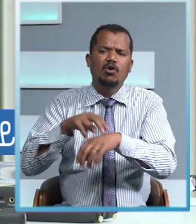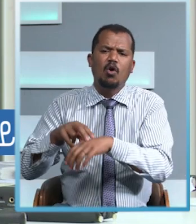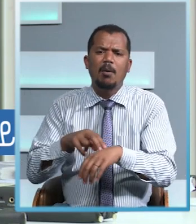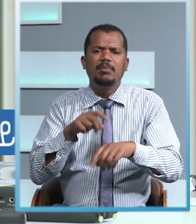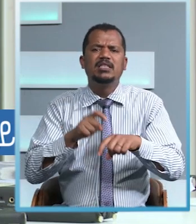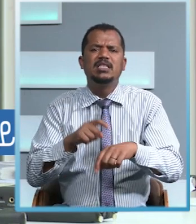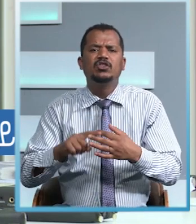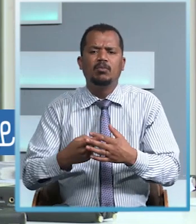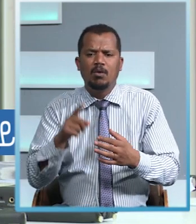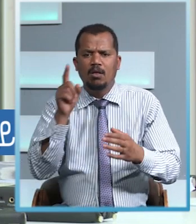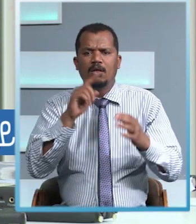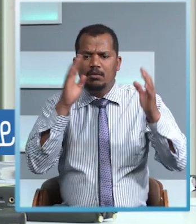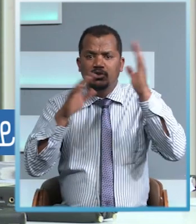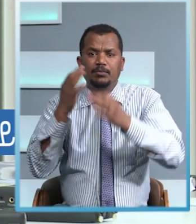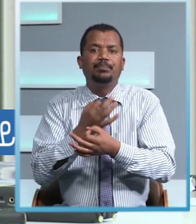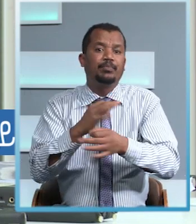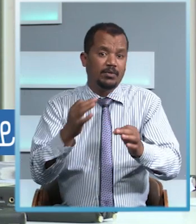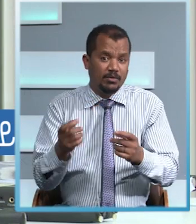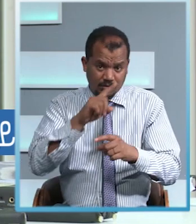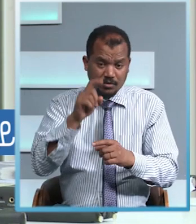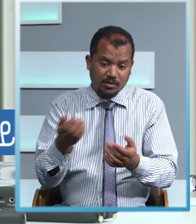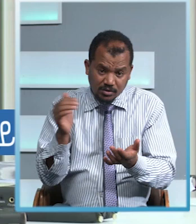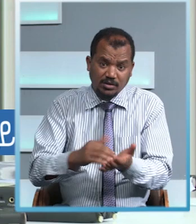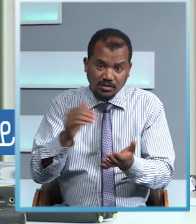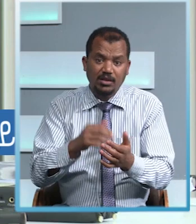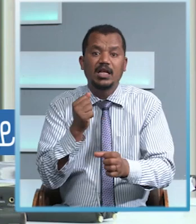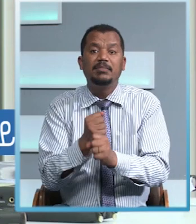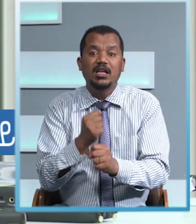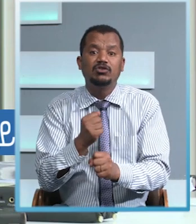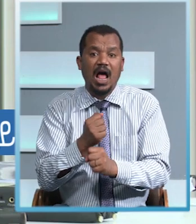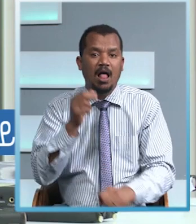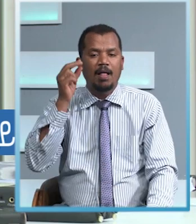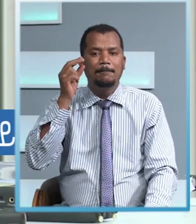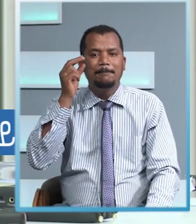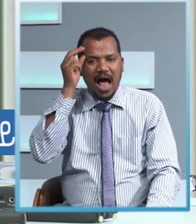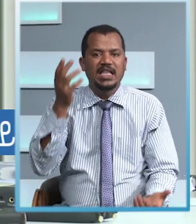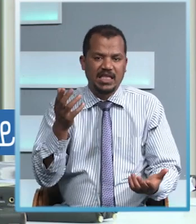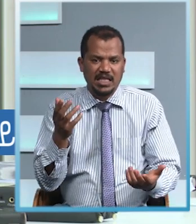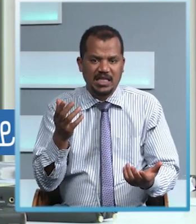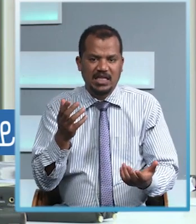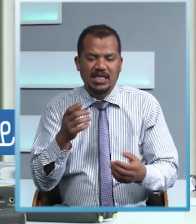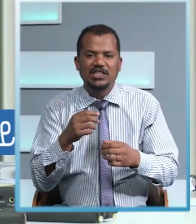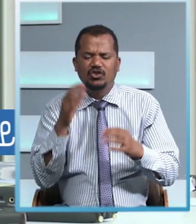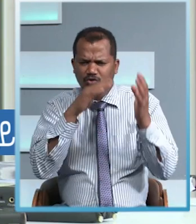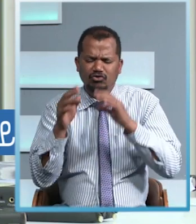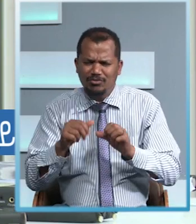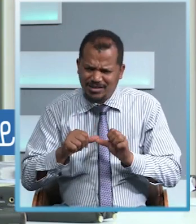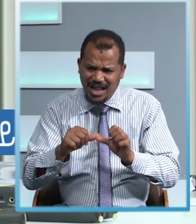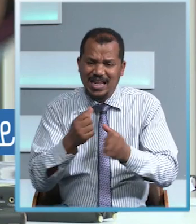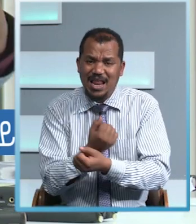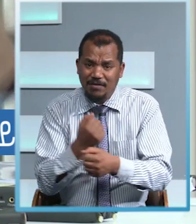ከተቋቋመ ጀምሮ ምን ችግሮችን ፈታ የሚሉ ጥያቄዎች በተደጋጋሚ የሚነሱት ከሚሰራው ስራ ባህሪም አንጻር ነው። ችግሮችን በዘላቂነት